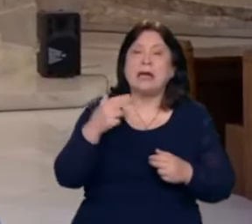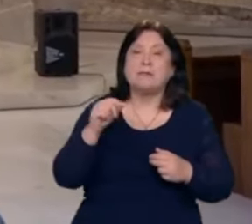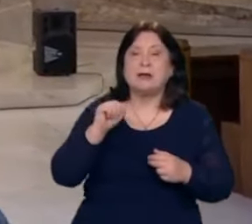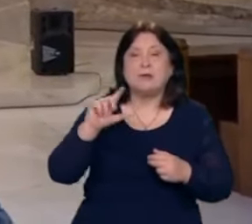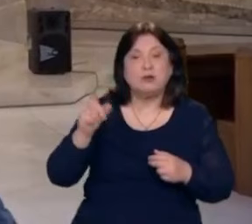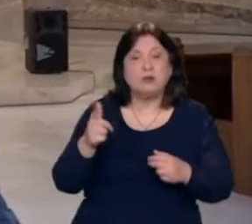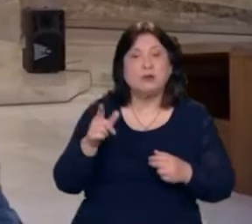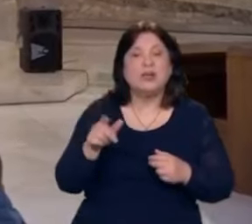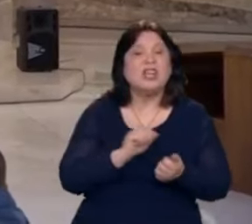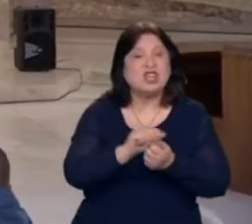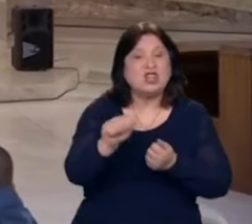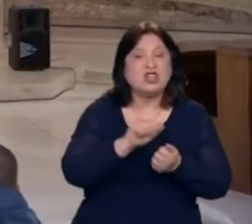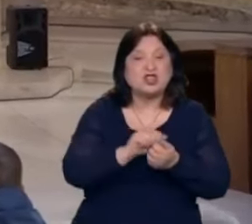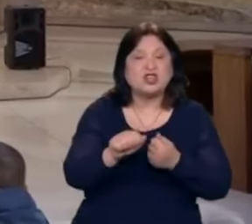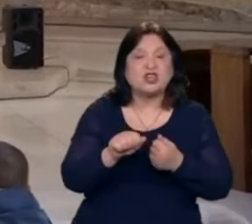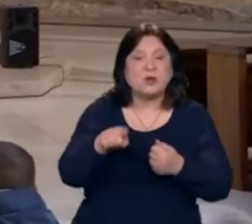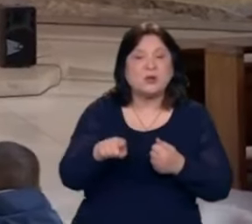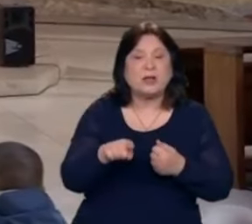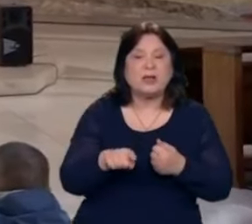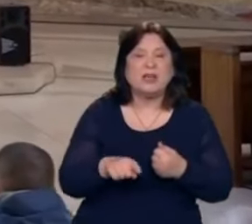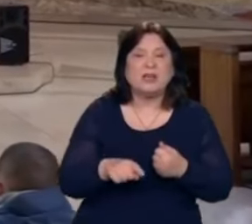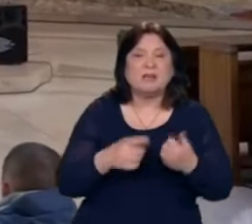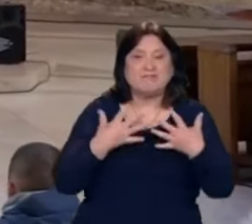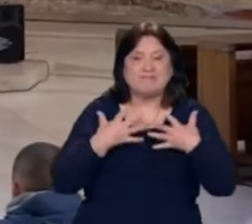niszcząca i dewastujący